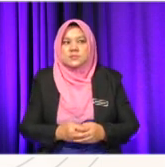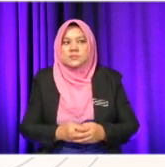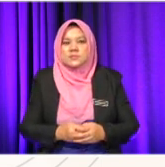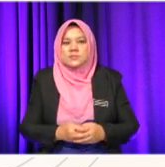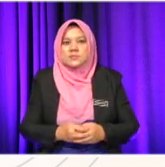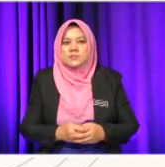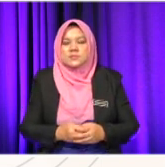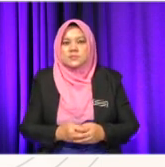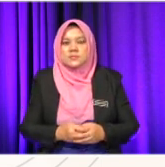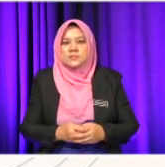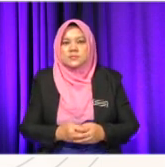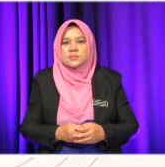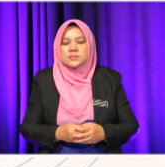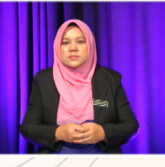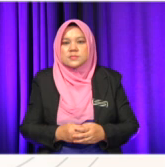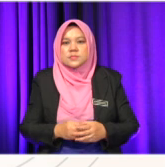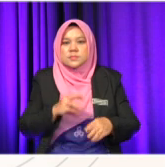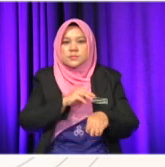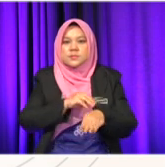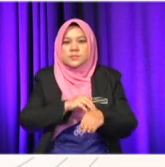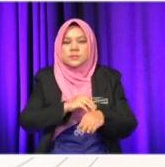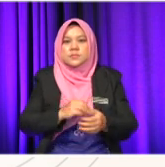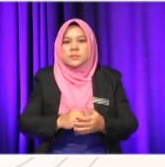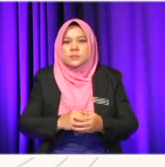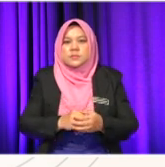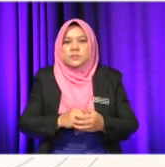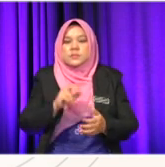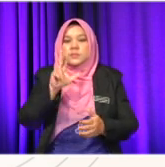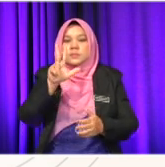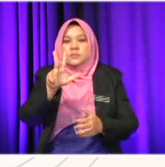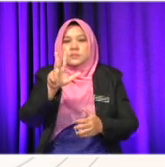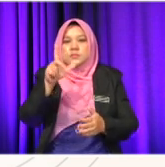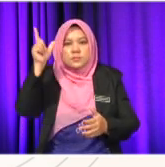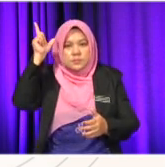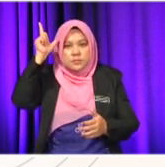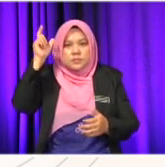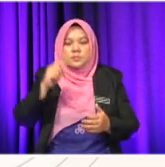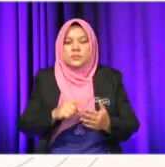betul oke tempo kita bagi tiga 13